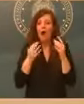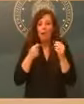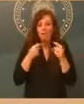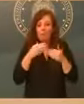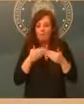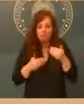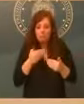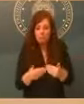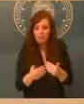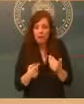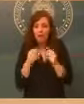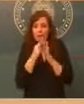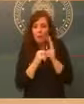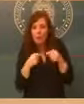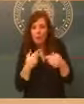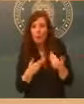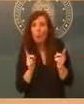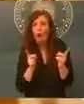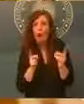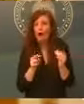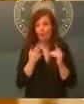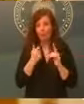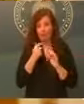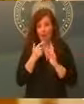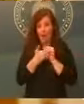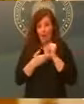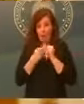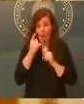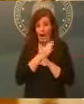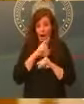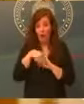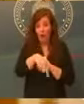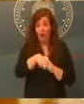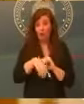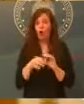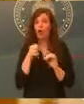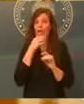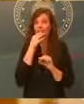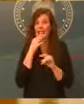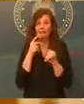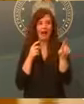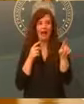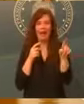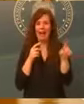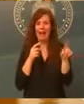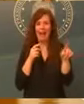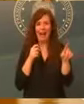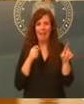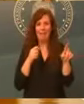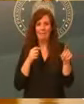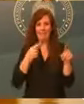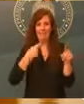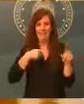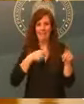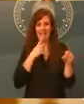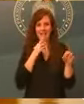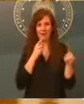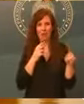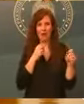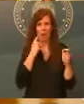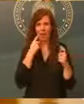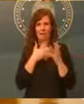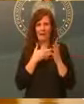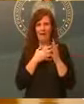agosto in mezzo grazie ci ha messo in barazzo perché ha detto chi risponde io inizio e poi lascio